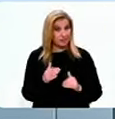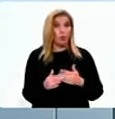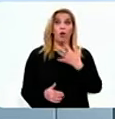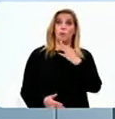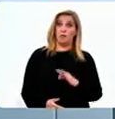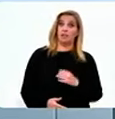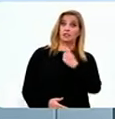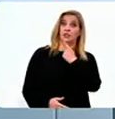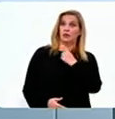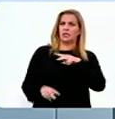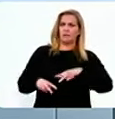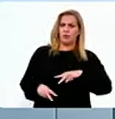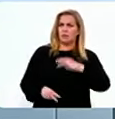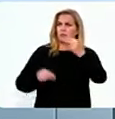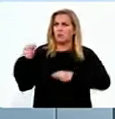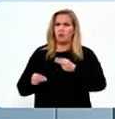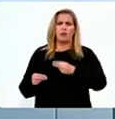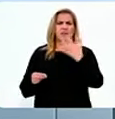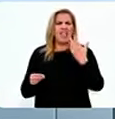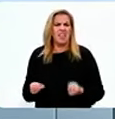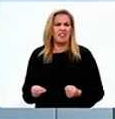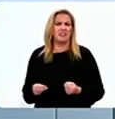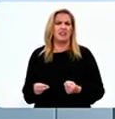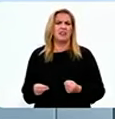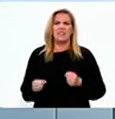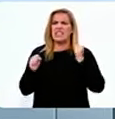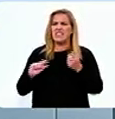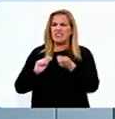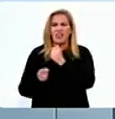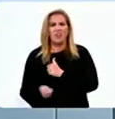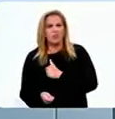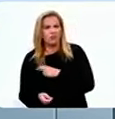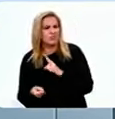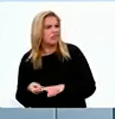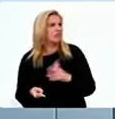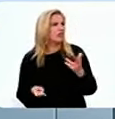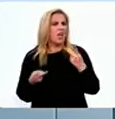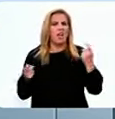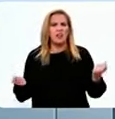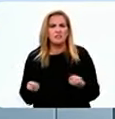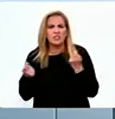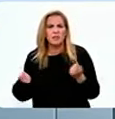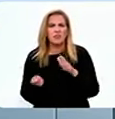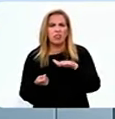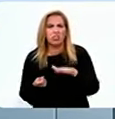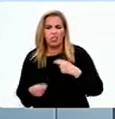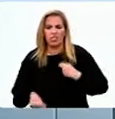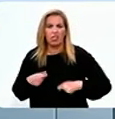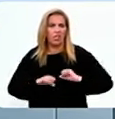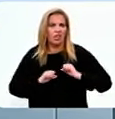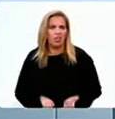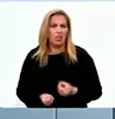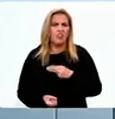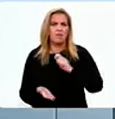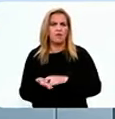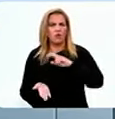έχει να αντιμετωπίσει η κυβέρνηση, με ιδιωτικοποίηση της υγείας, με εμπόρους και ελεύθερους επαγγελματίες δυσαρεστημένους από τη